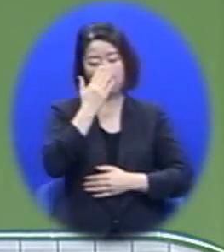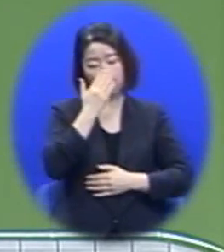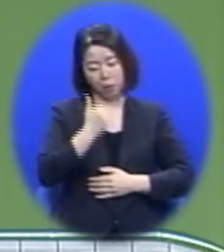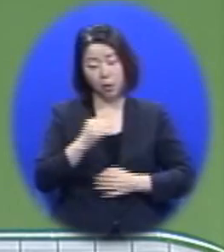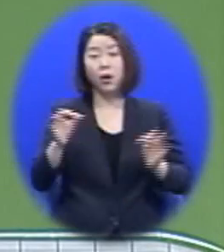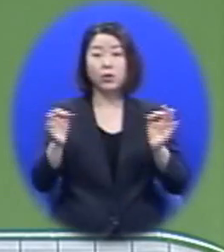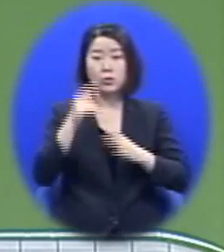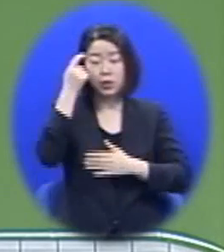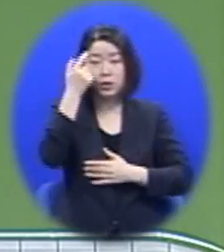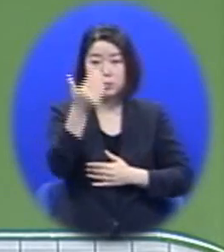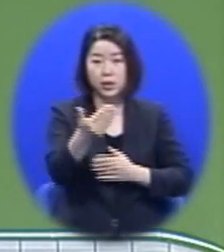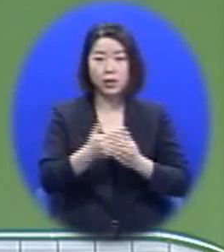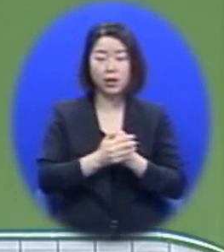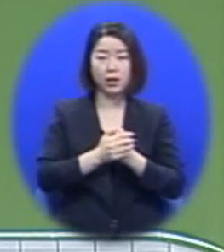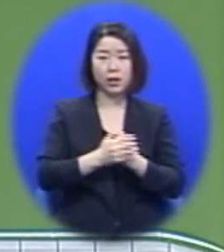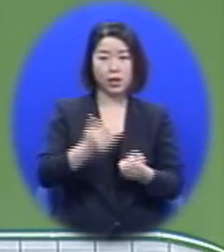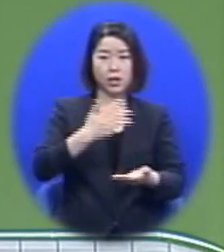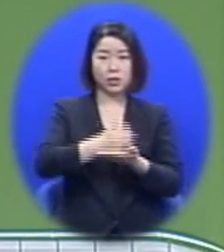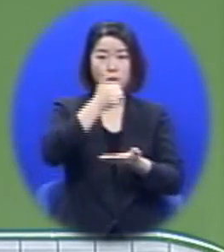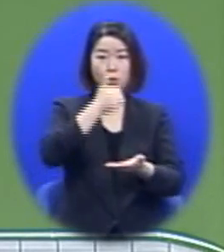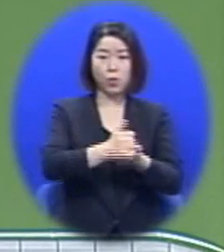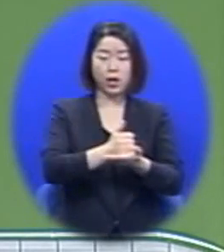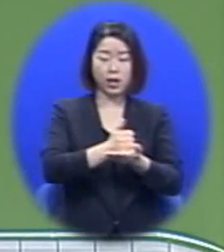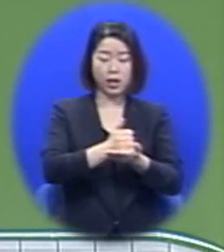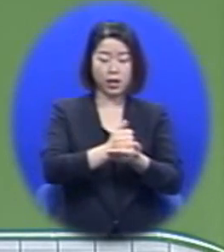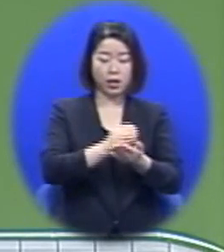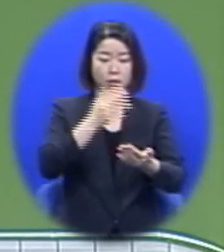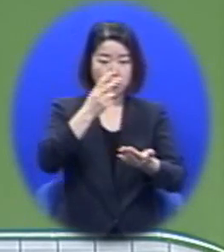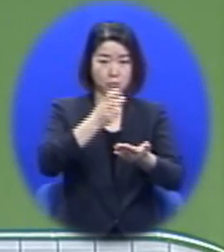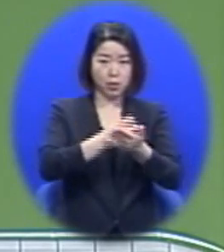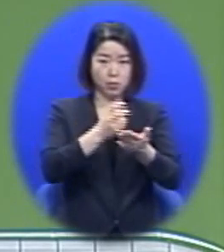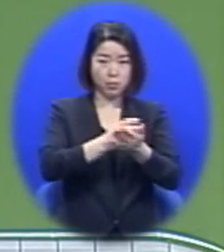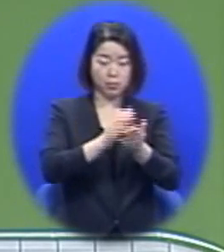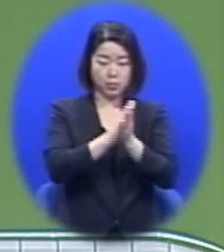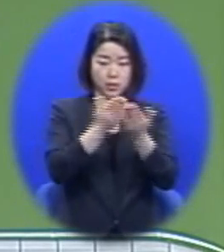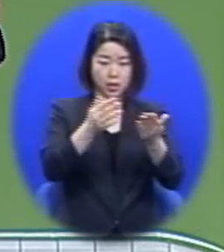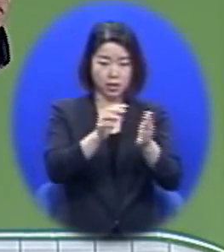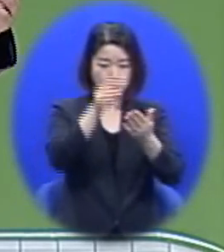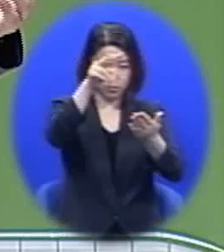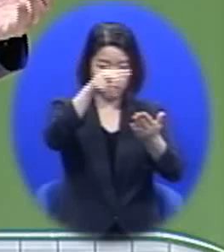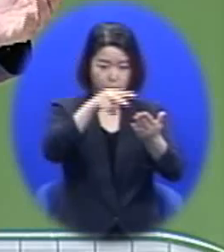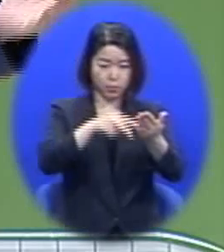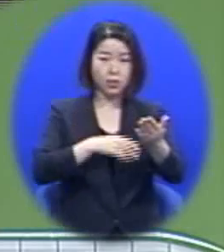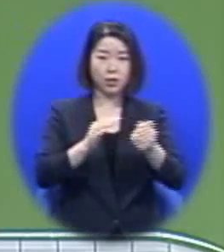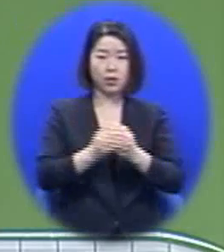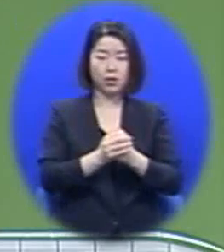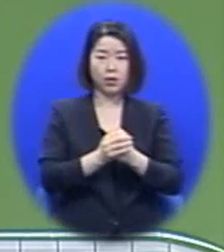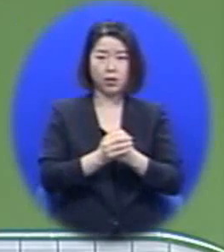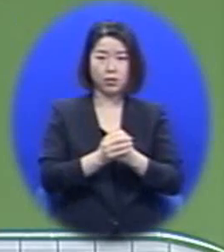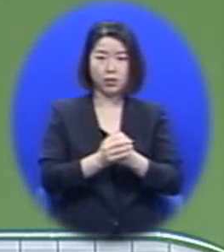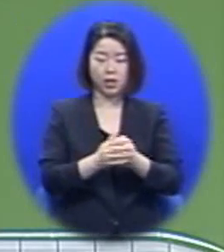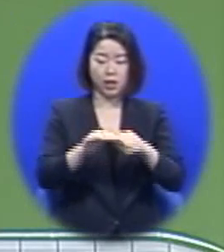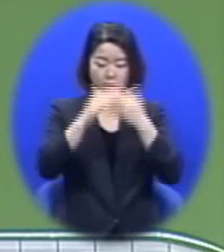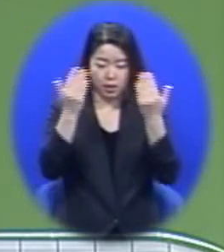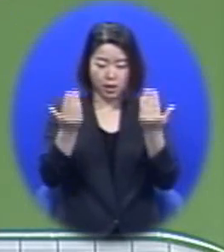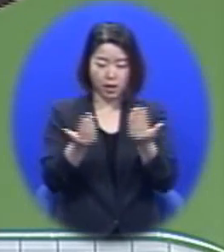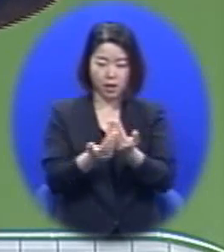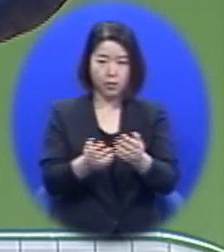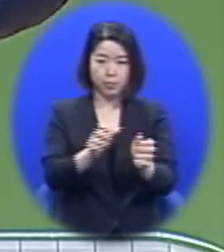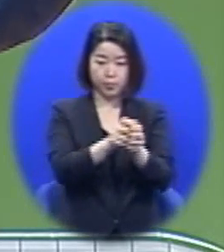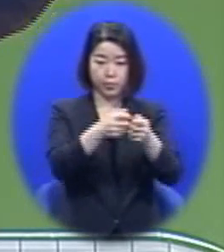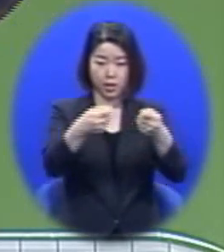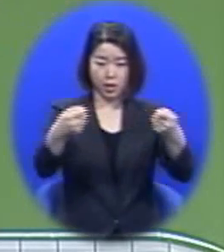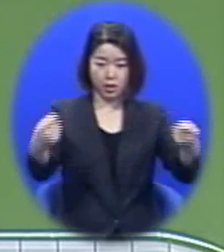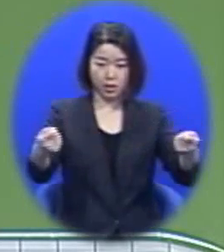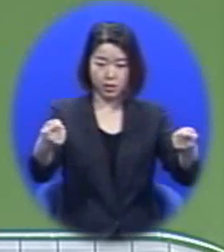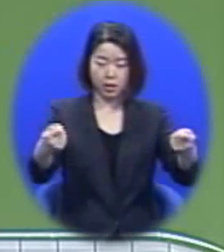순간이겠어요. 여호와의 율법을 그냥 읽어내려가는 거예요. 그런데 이스라엘 백성들이 다 자리에 일어났습니다.